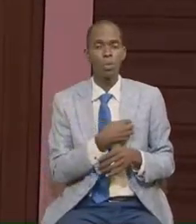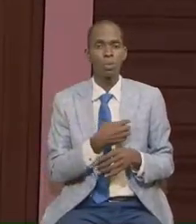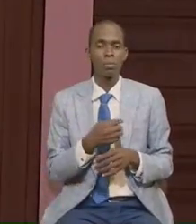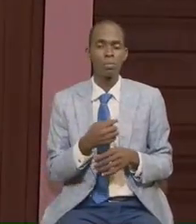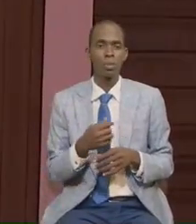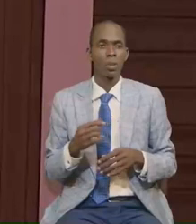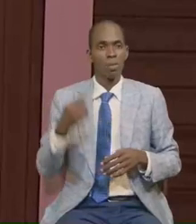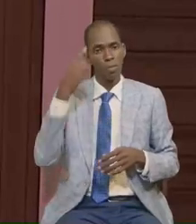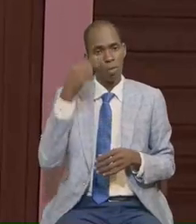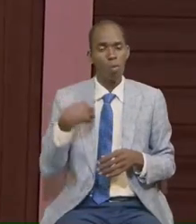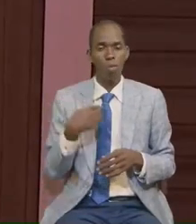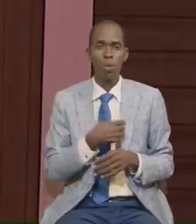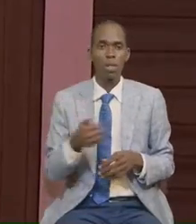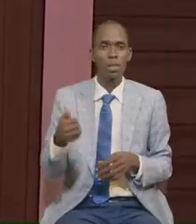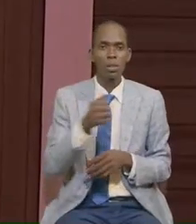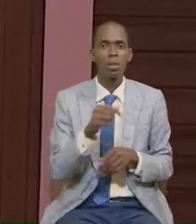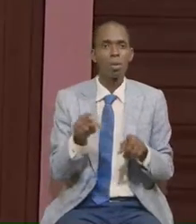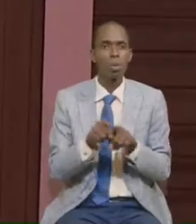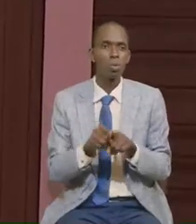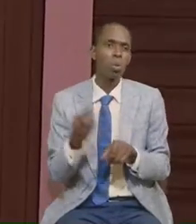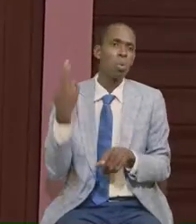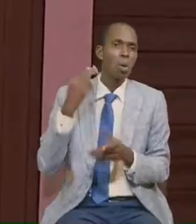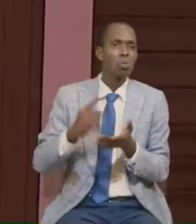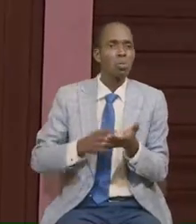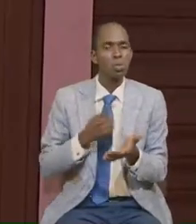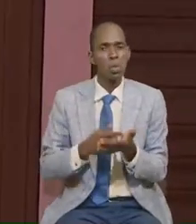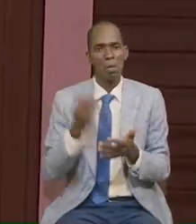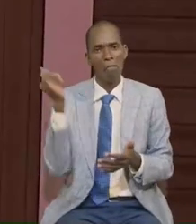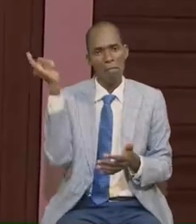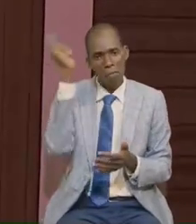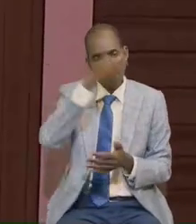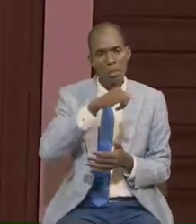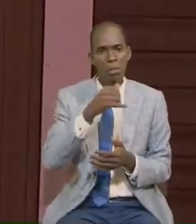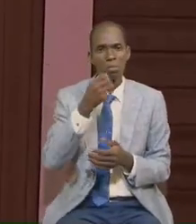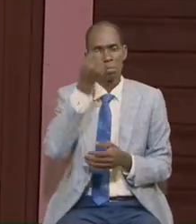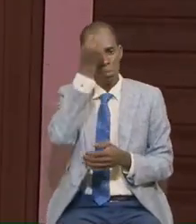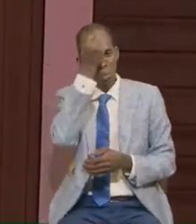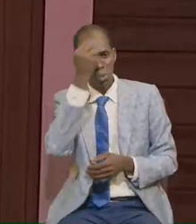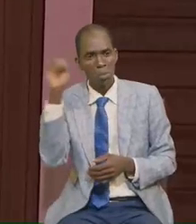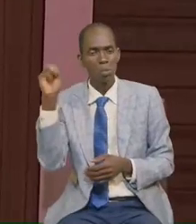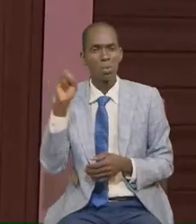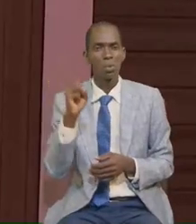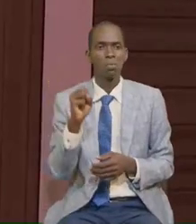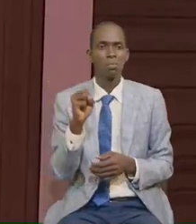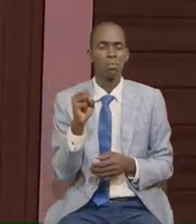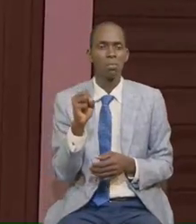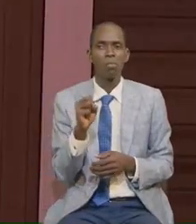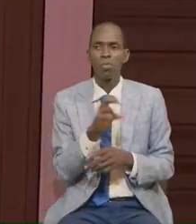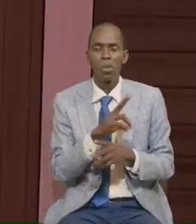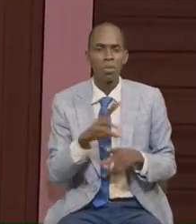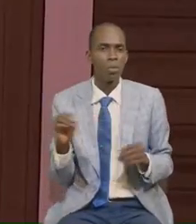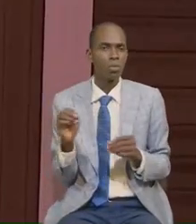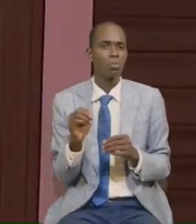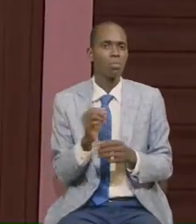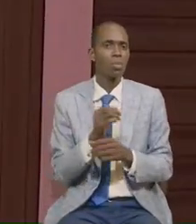nous étions nous ne sommes plus si nous sommes né de nouveau nous étions désobéissants nous ne sommes plus si nous sommes nés